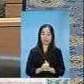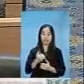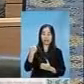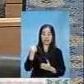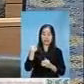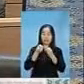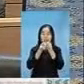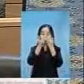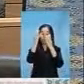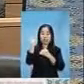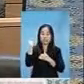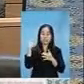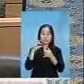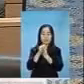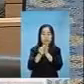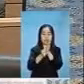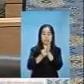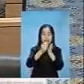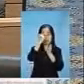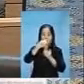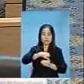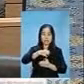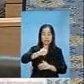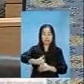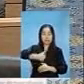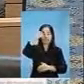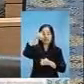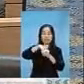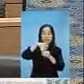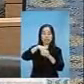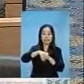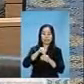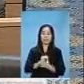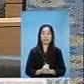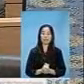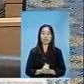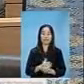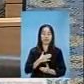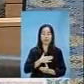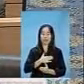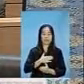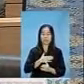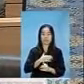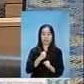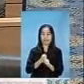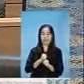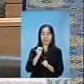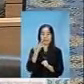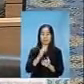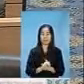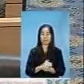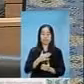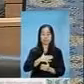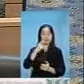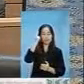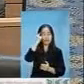การลือกันว่าแก้เพื่อหวังชนะการเลือกตั้งผมคิดไม่ได้เป็นอย่างนั้นนะครับเราคิดว่